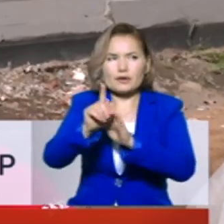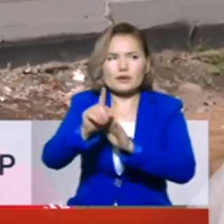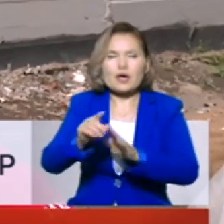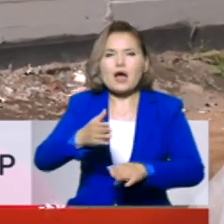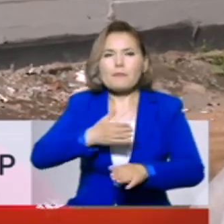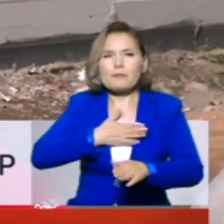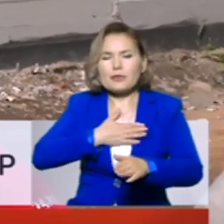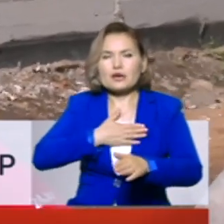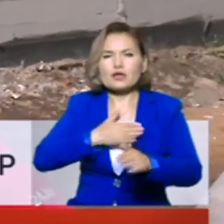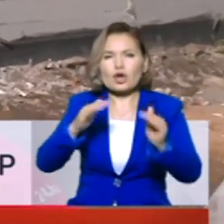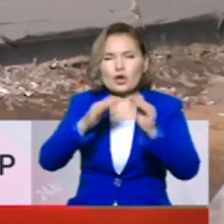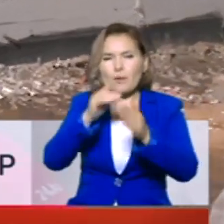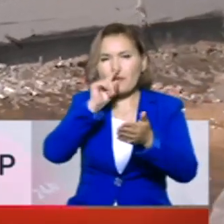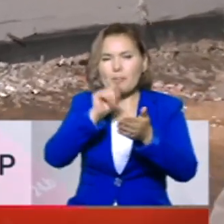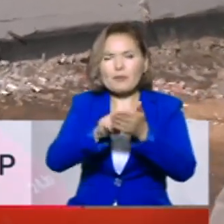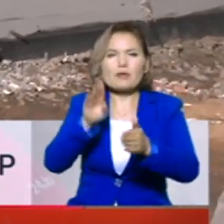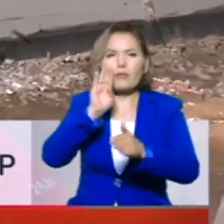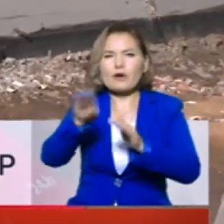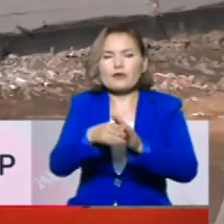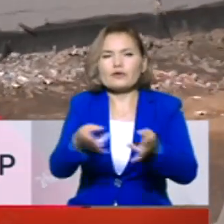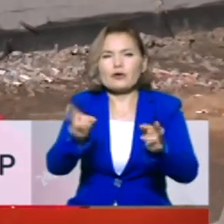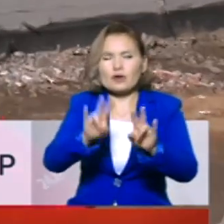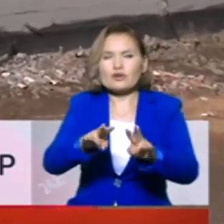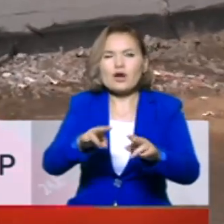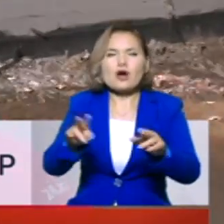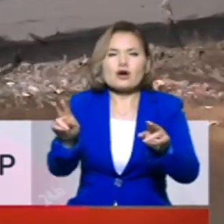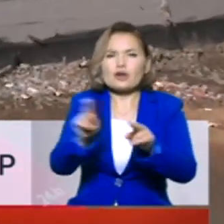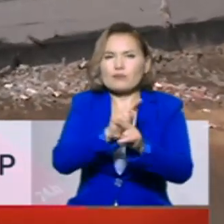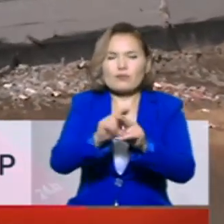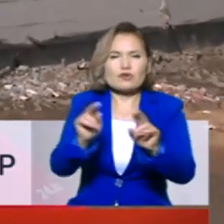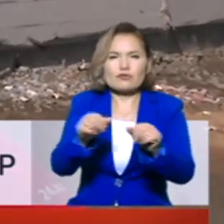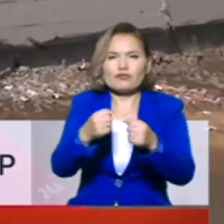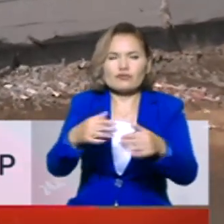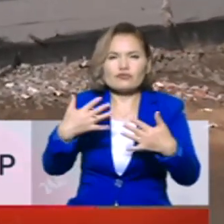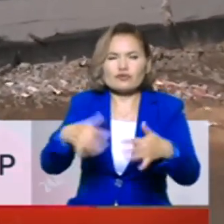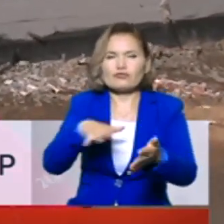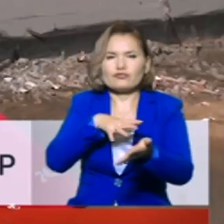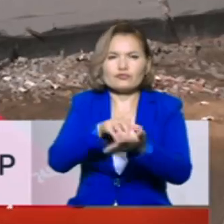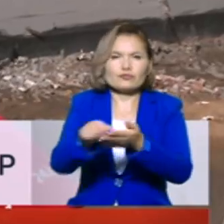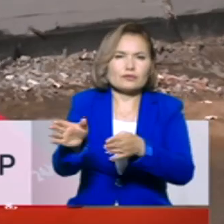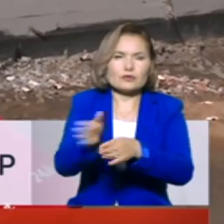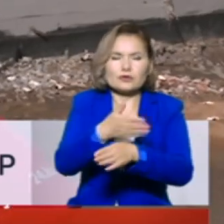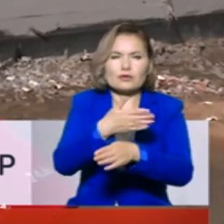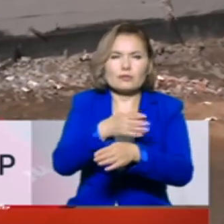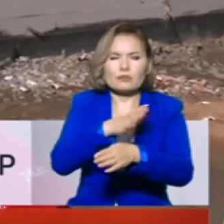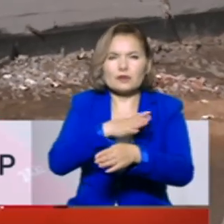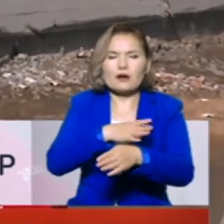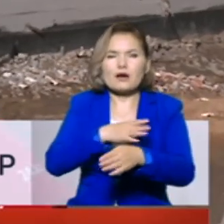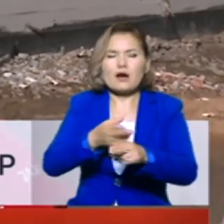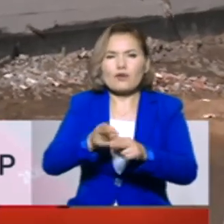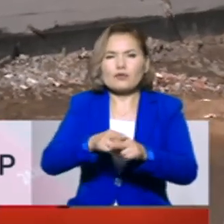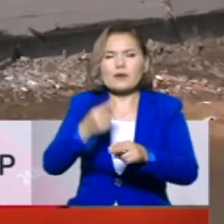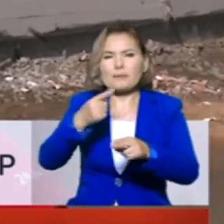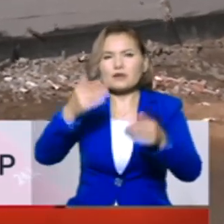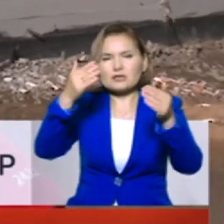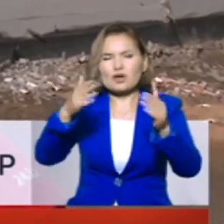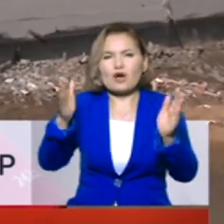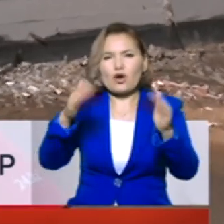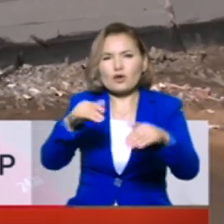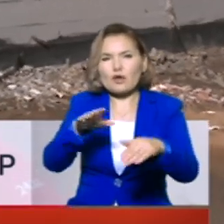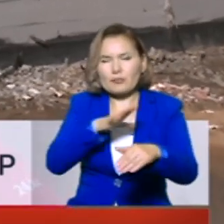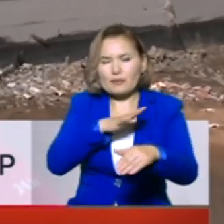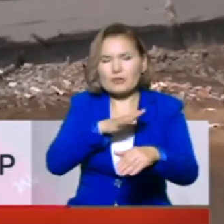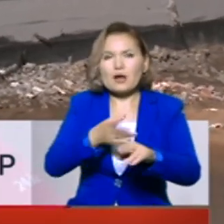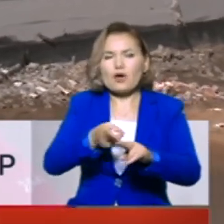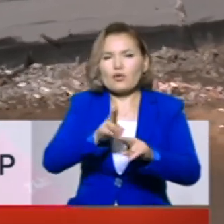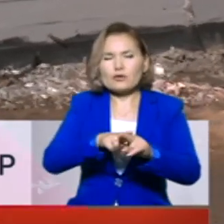да, ешқандай ремонтқа ештеңеге прям жарамайды. Бір стенкасы құлап қалды ішіне қарай. Енді